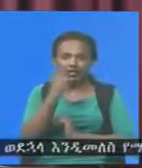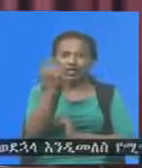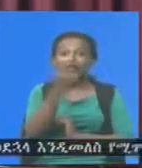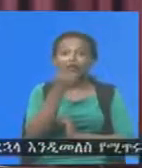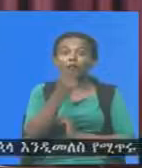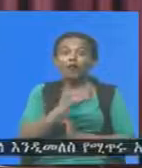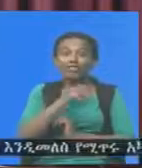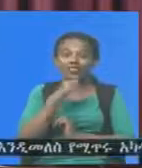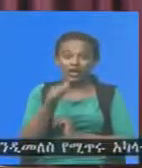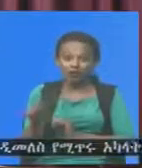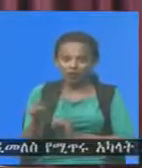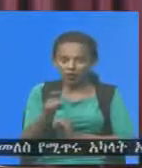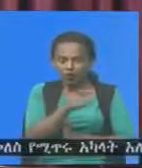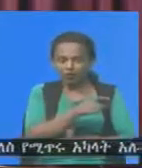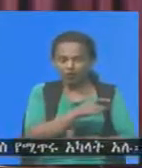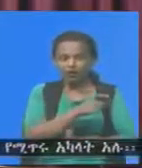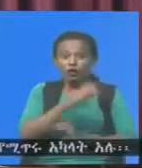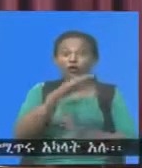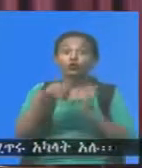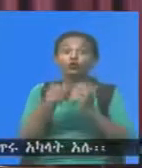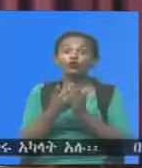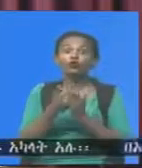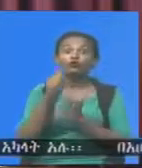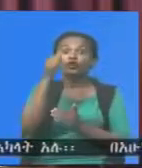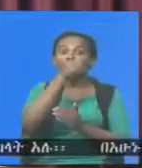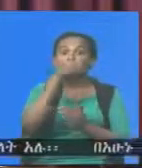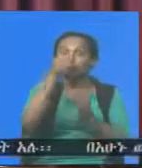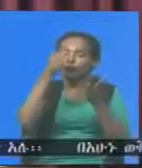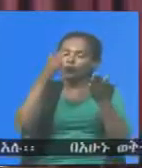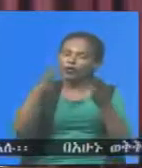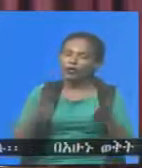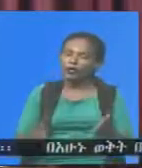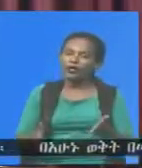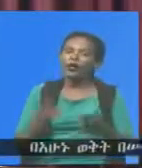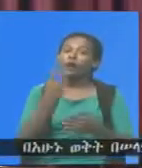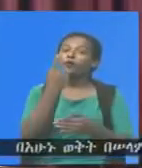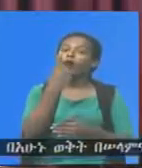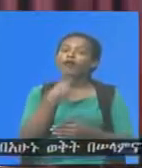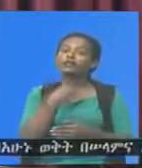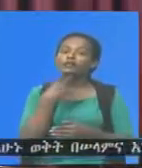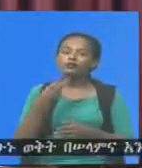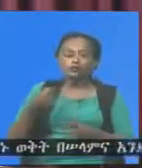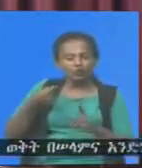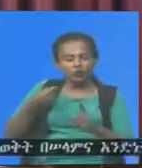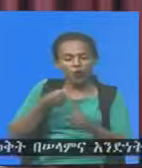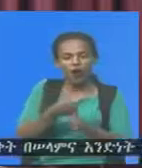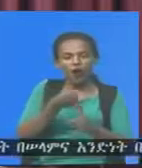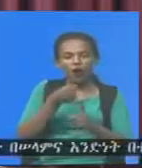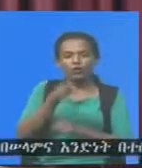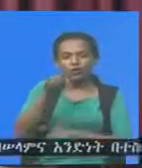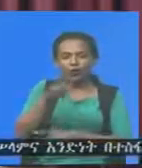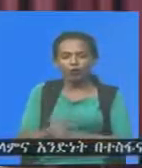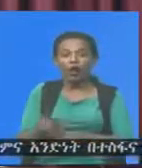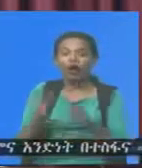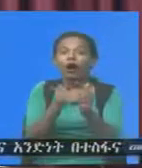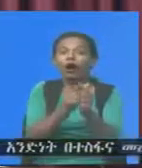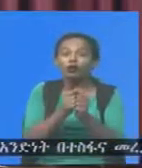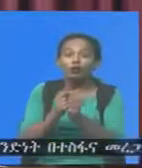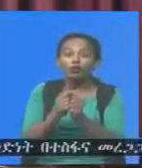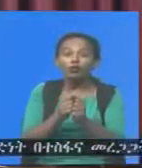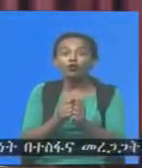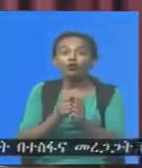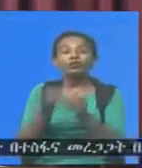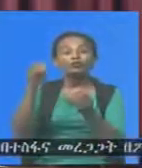ስለሆነ ሁሉም ኢትዮጵያዊ በአንድ ድምፅ ሊዋጋው ይገባል። አንድ መሆን፣